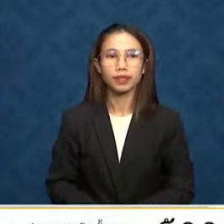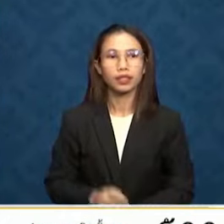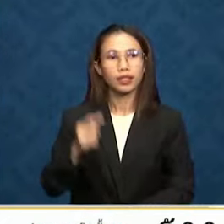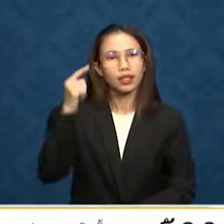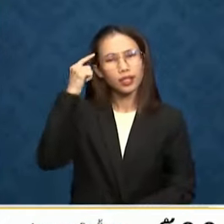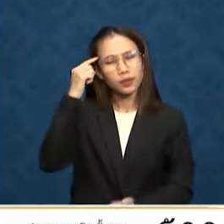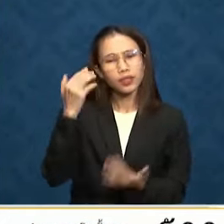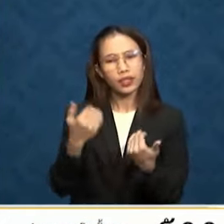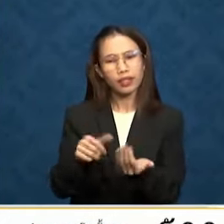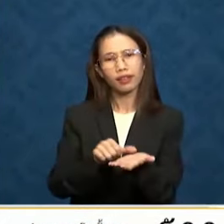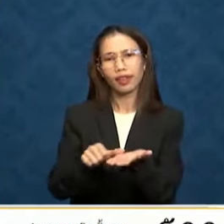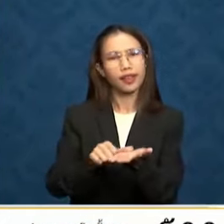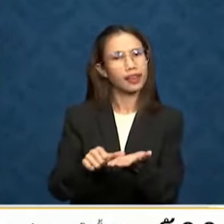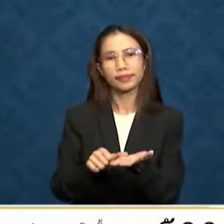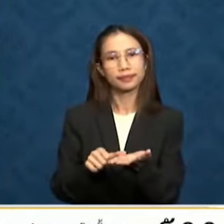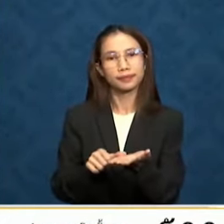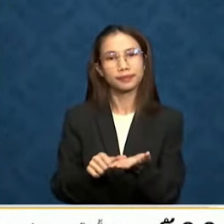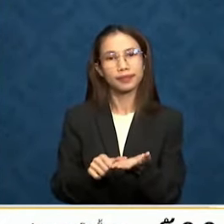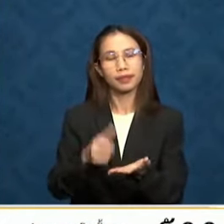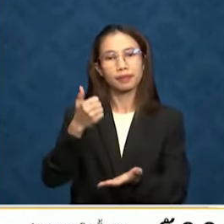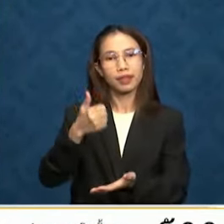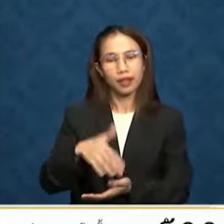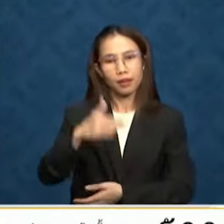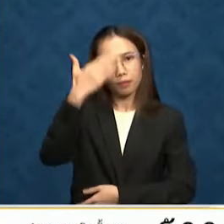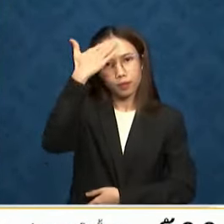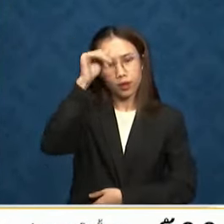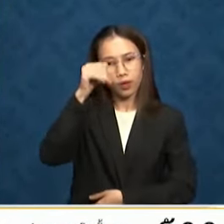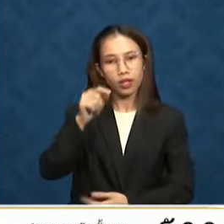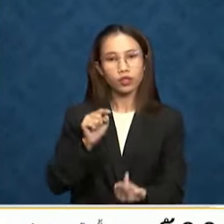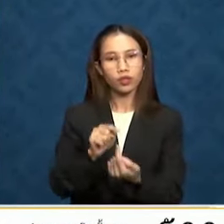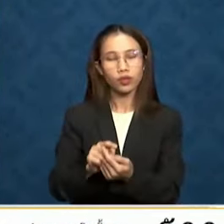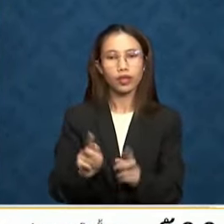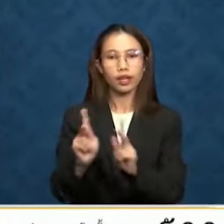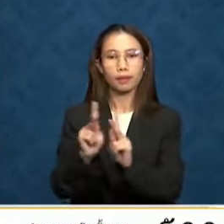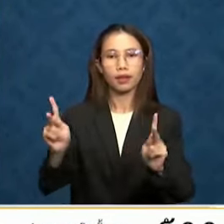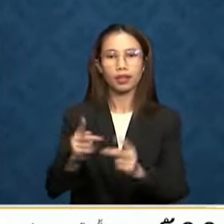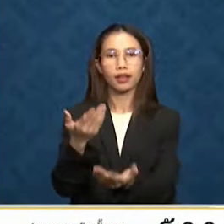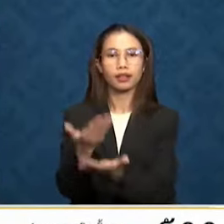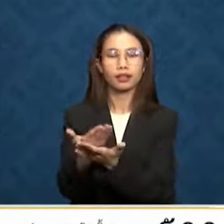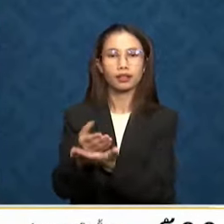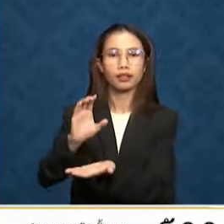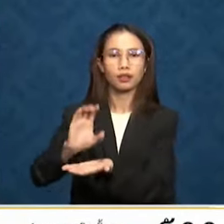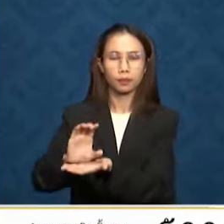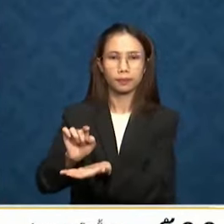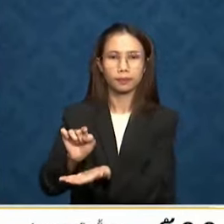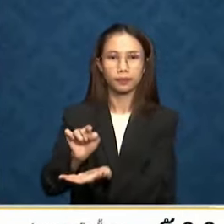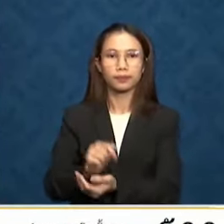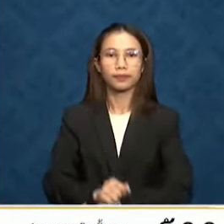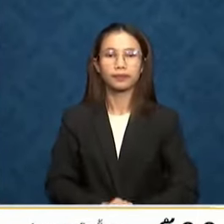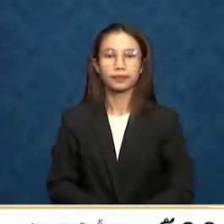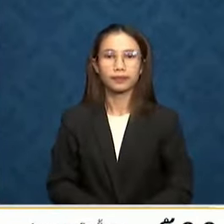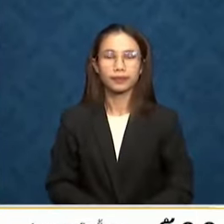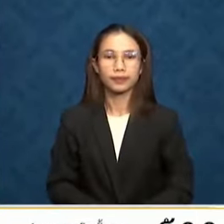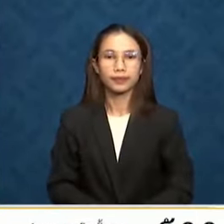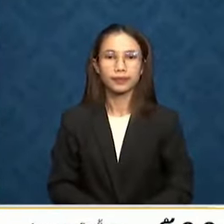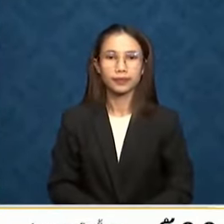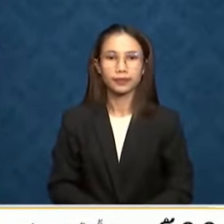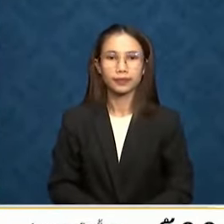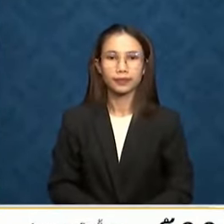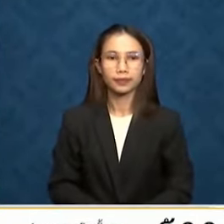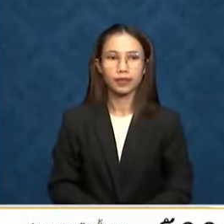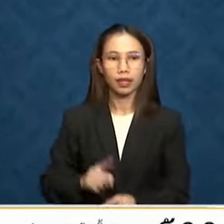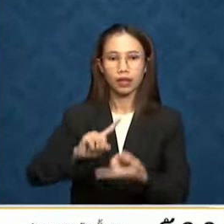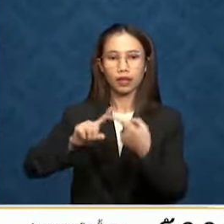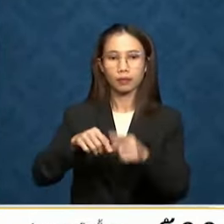แก้ไขอะไรไม่ได้นะคะเพราะว่ามันตัดได้แค่ในกรรมาธิการงบอย่างเดียวดังนั้นค่ะที่เพื่อน